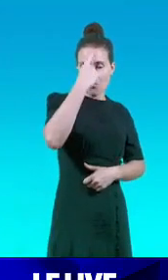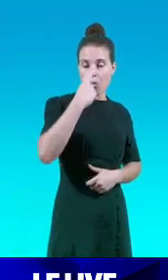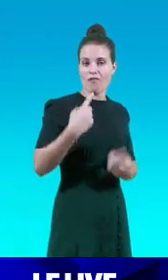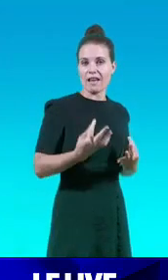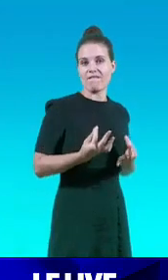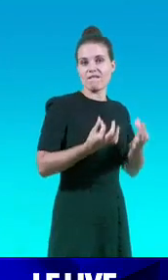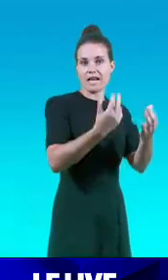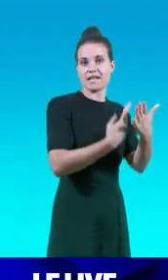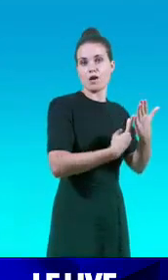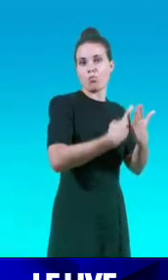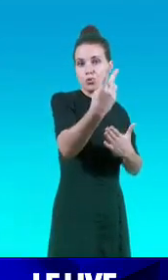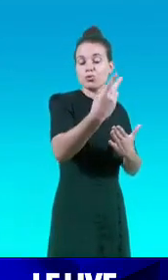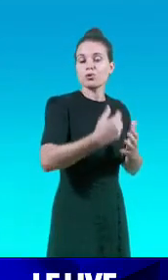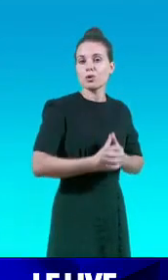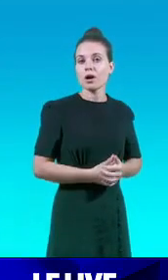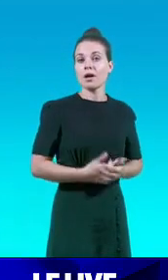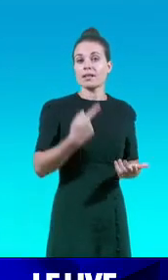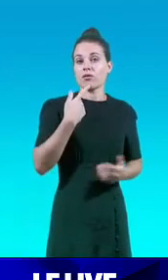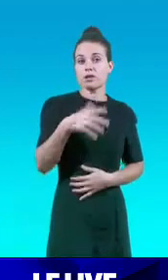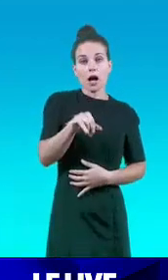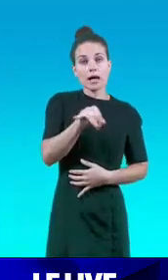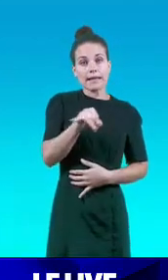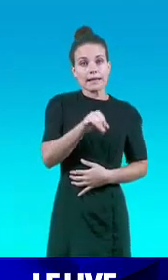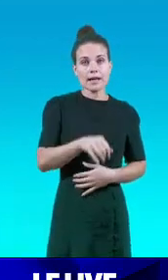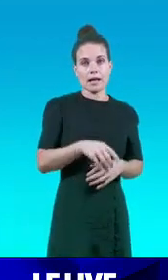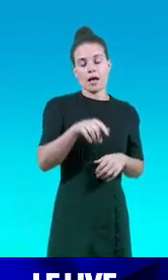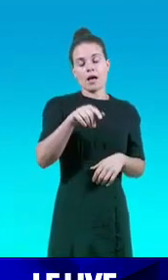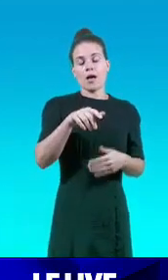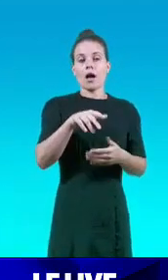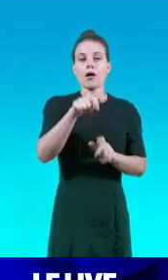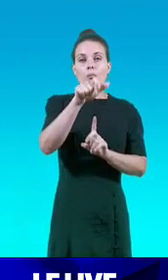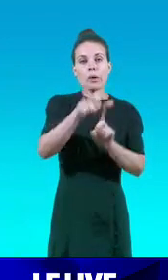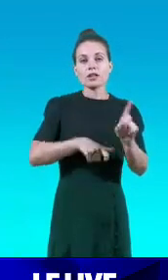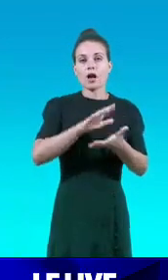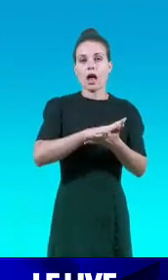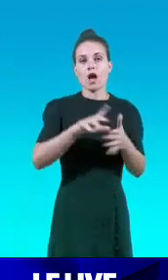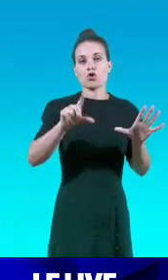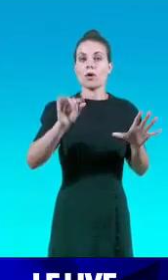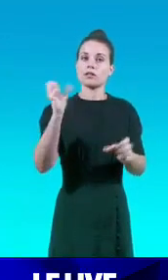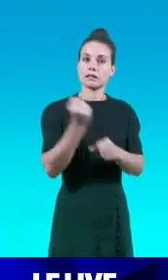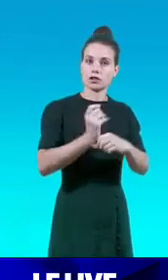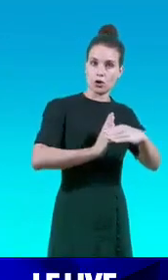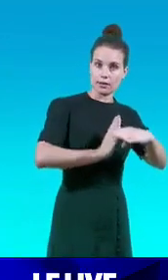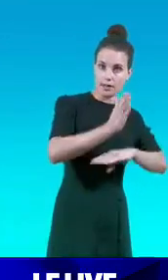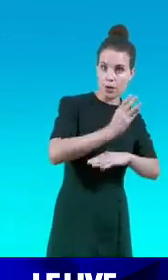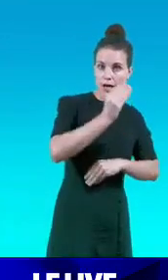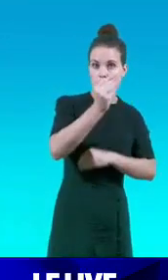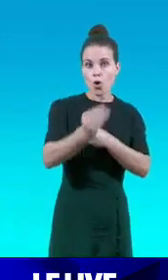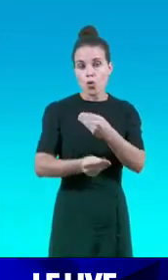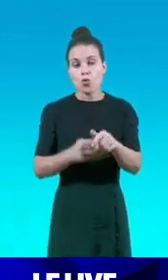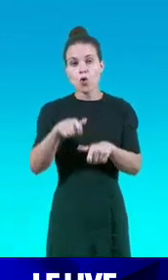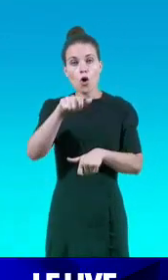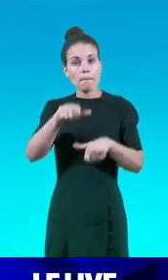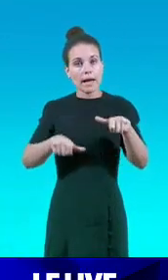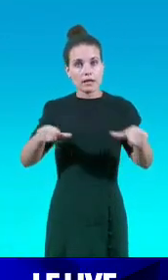à la maladie c'est à dire les plus de 70 ans ou celles et ceux d'entre nous qui sont